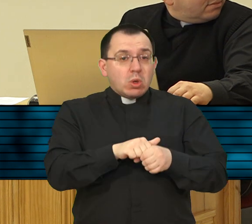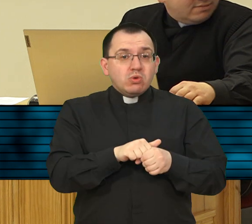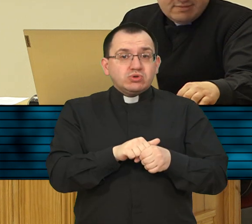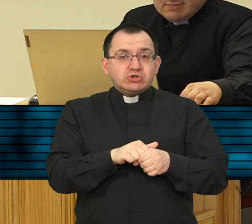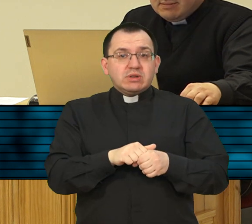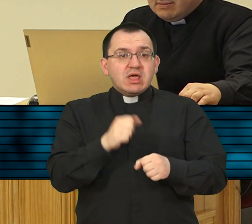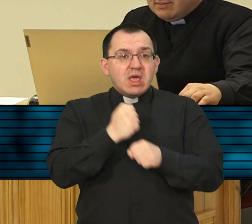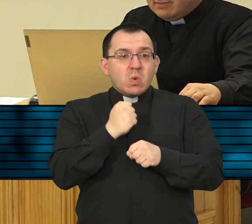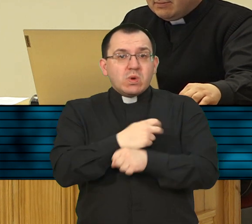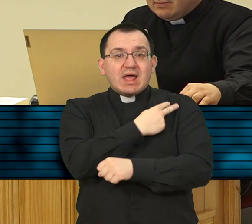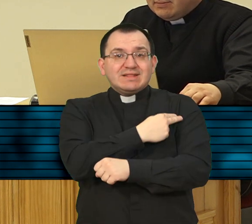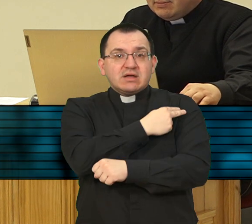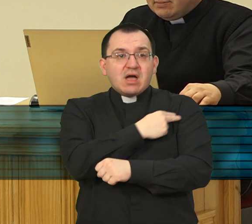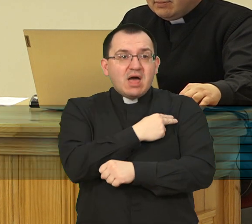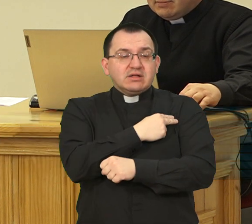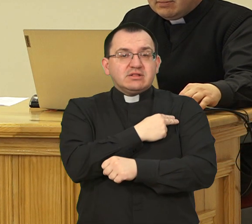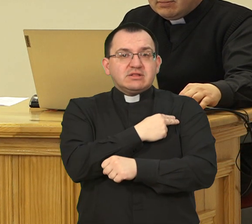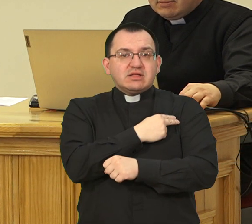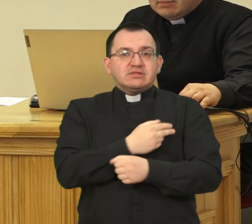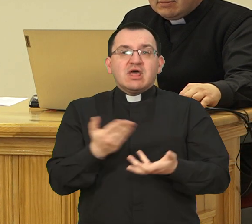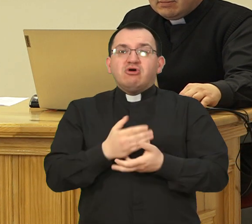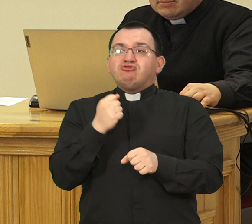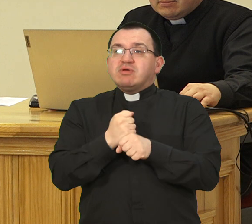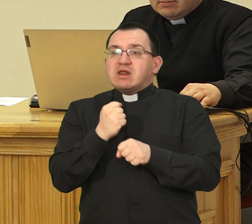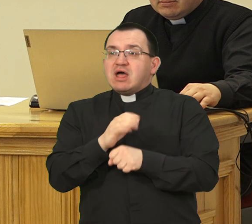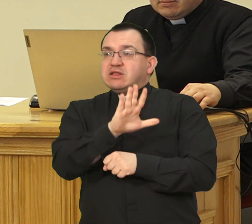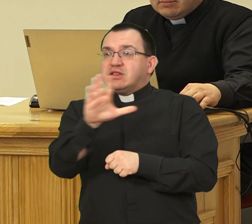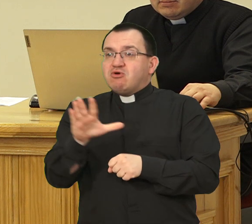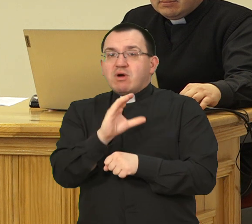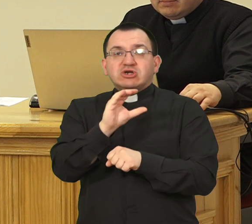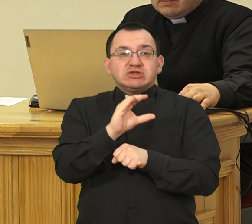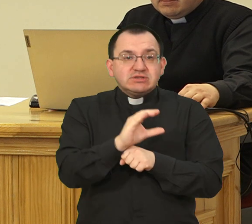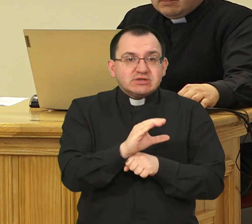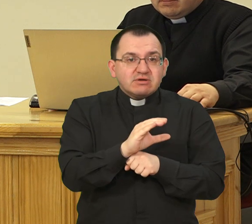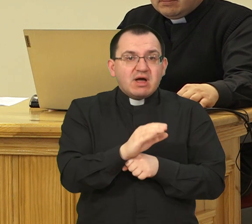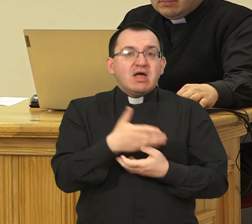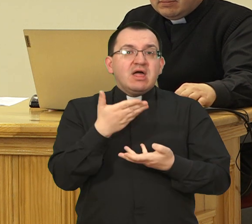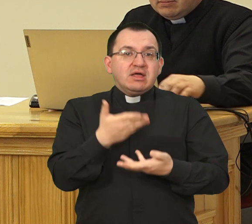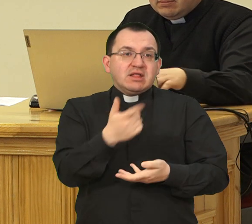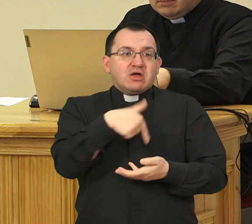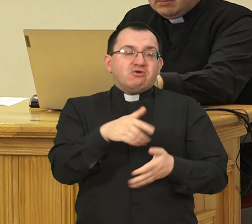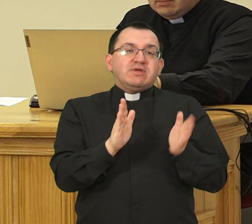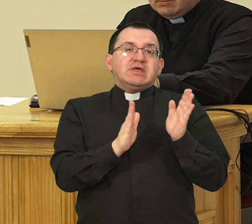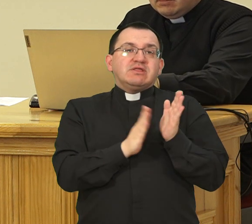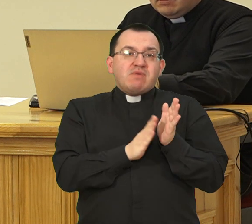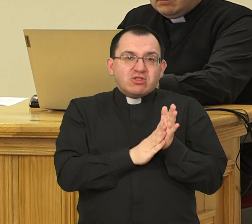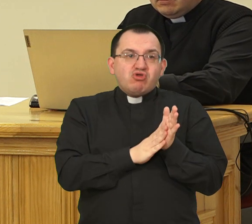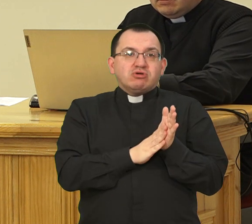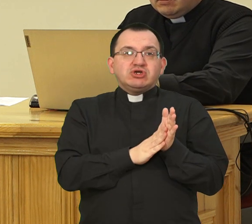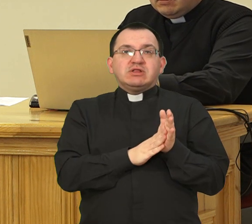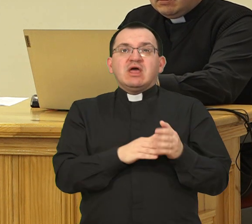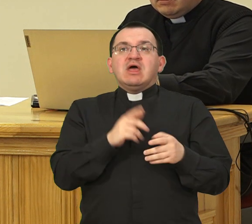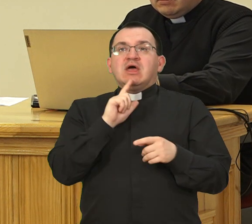u karitativni rad u svojim župama i tako svjedočite i